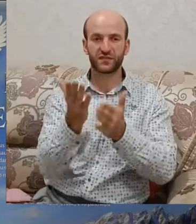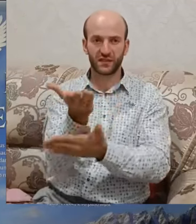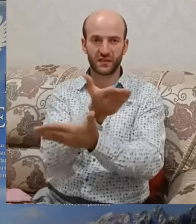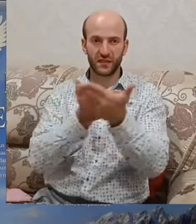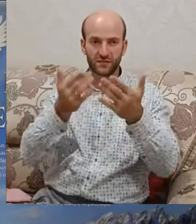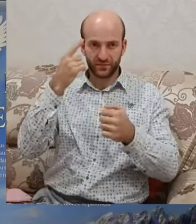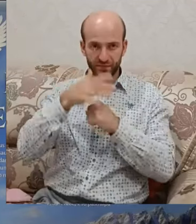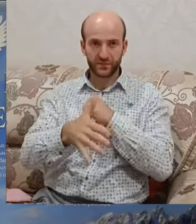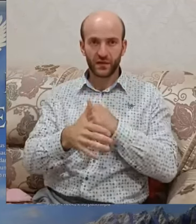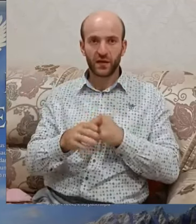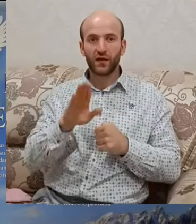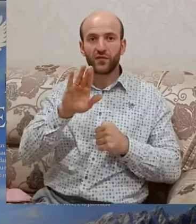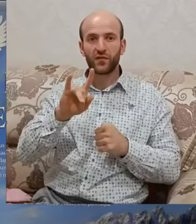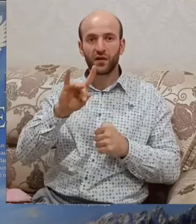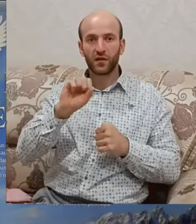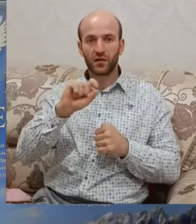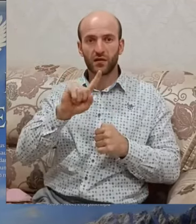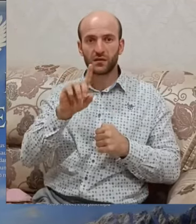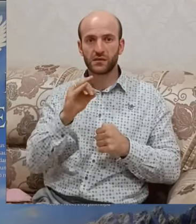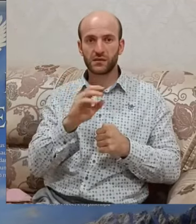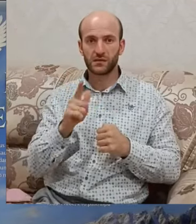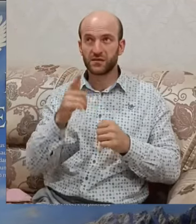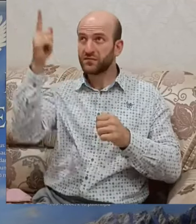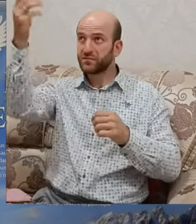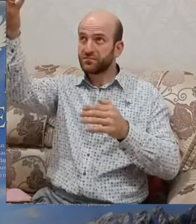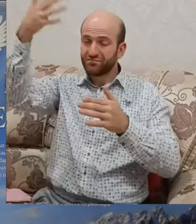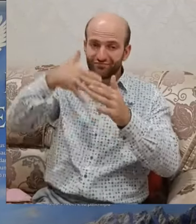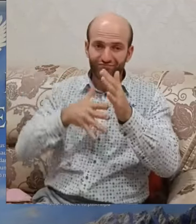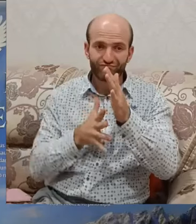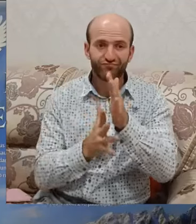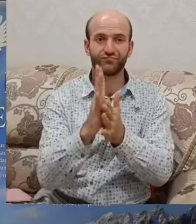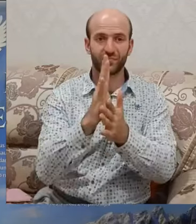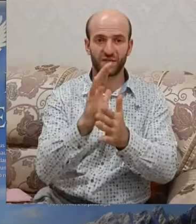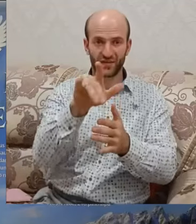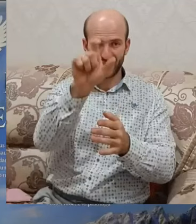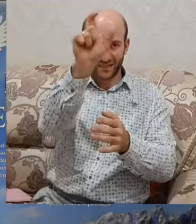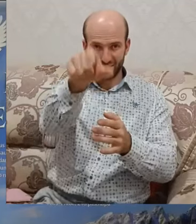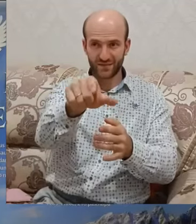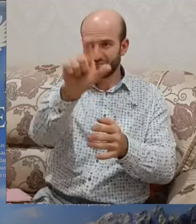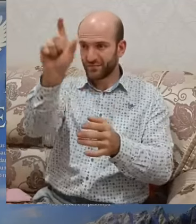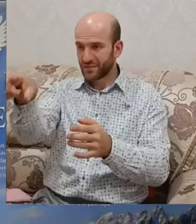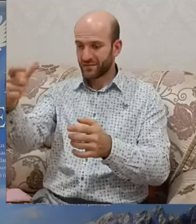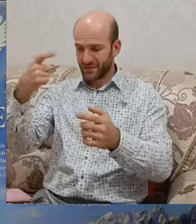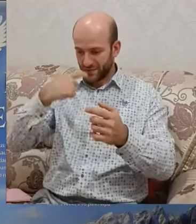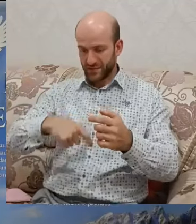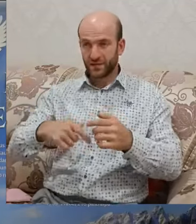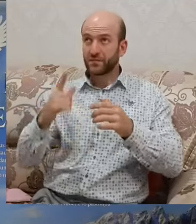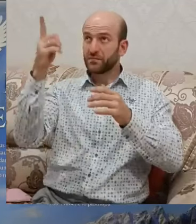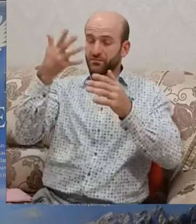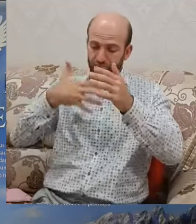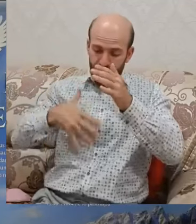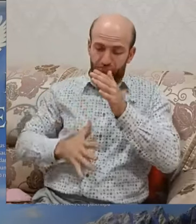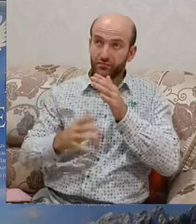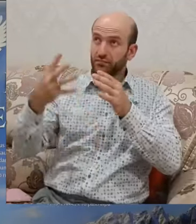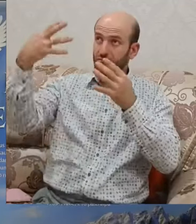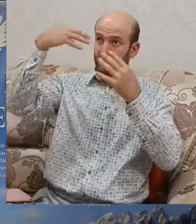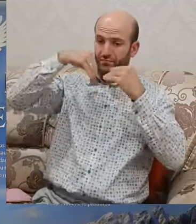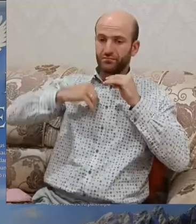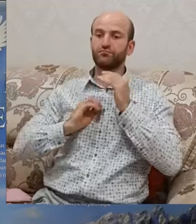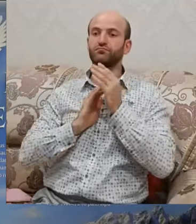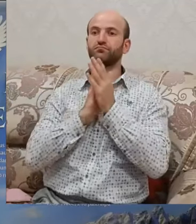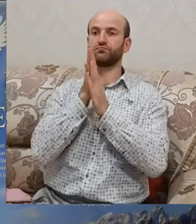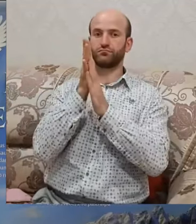Kas už barsuko odos? Что за барсучьей кожей? Švenčių švenčiausia. Святое святых. Шлове. Слава.